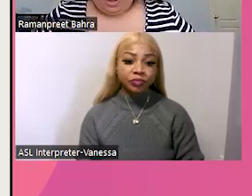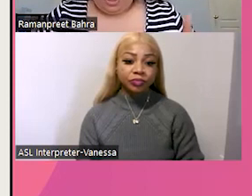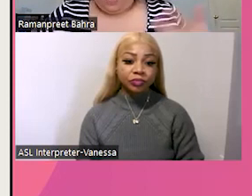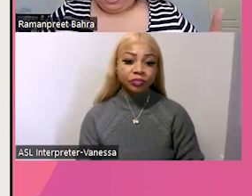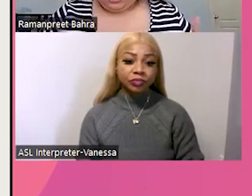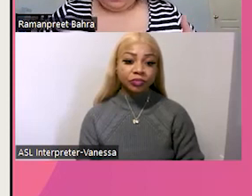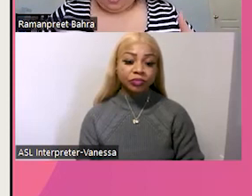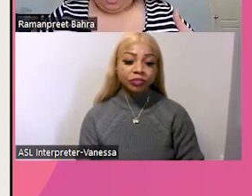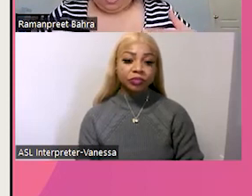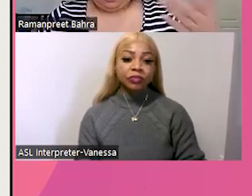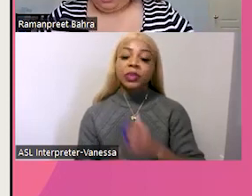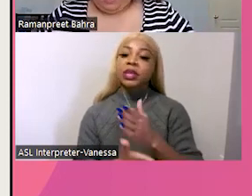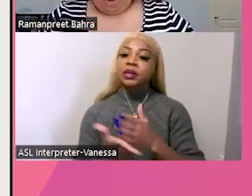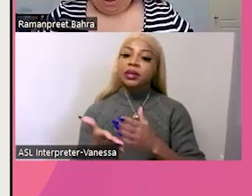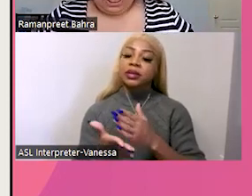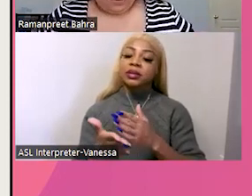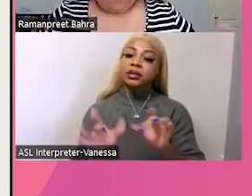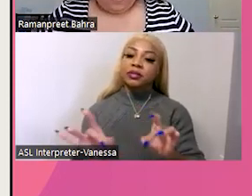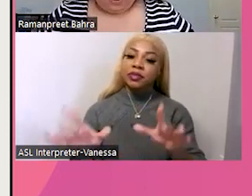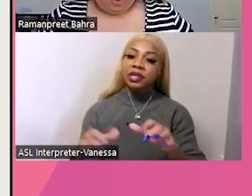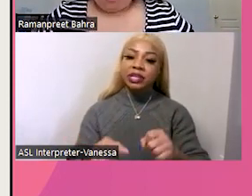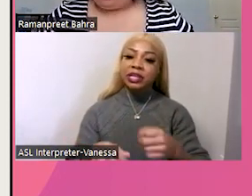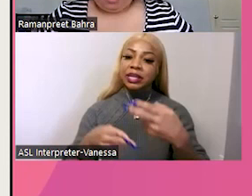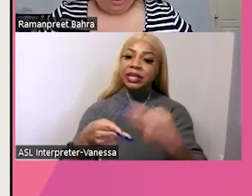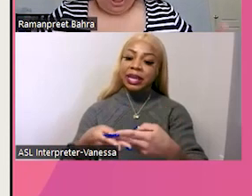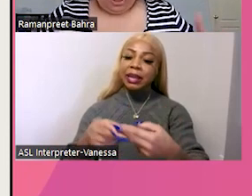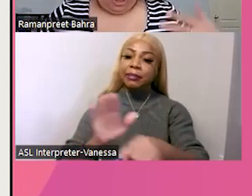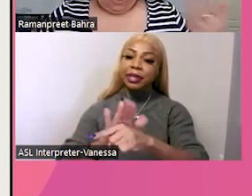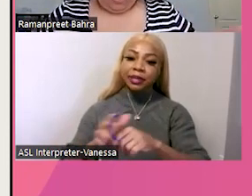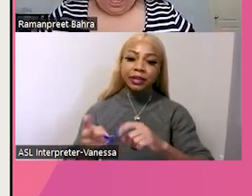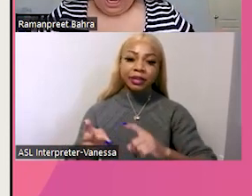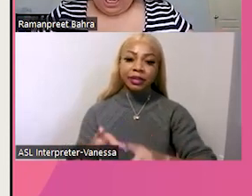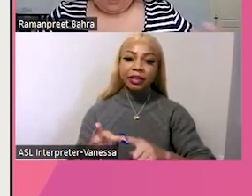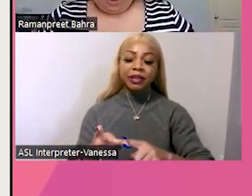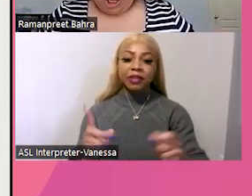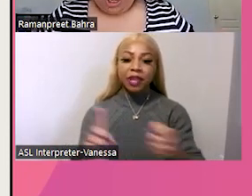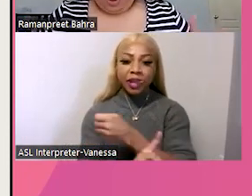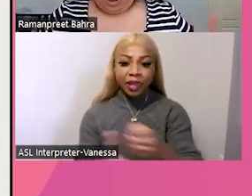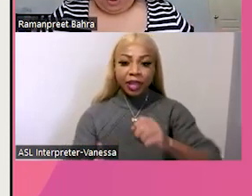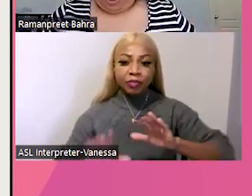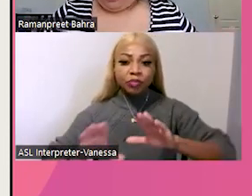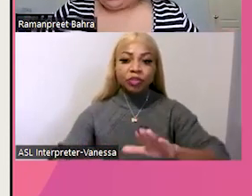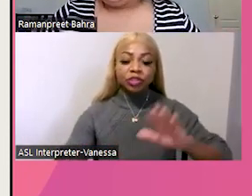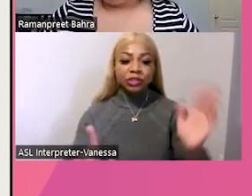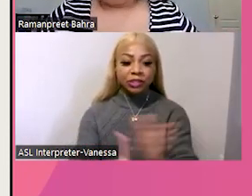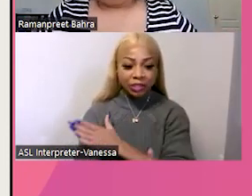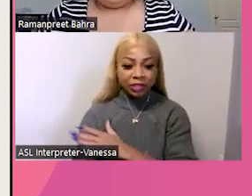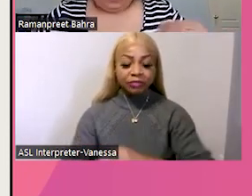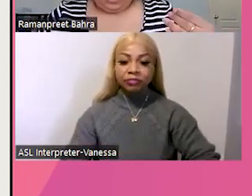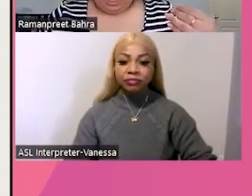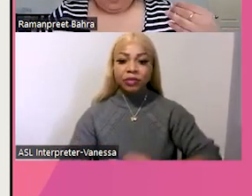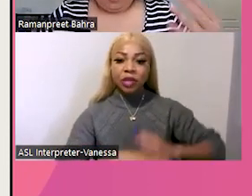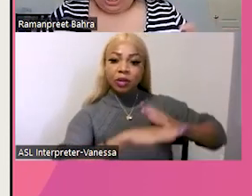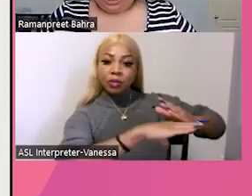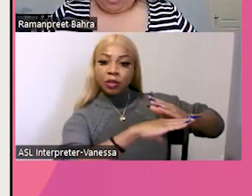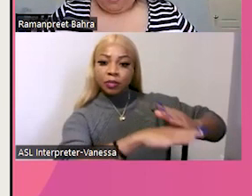comme publics d'ailleurs. Les formes de violence sont, c'est donc les insultes,